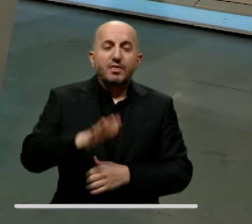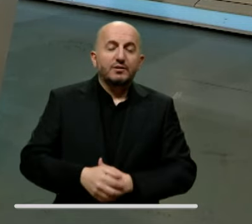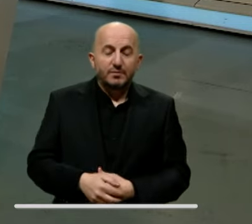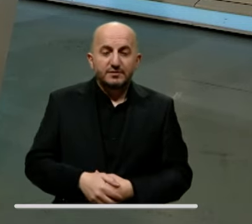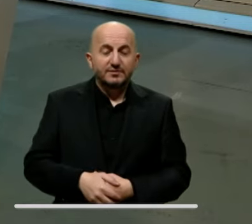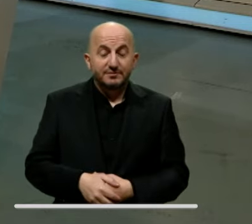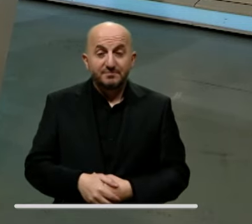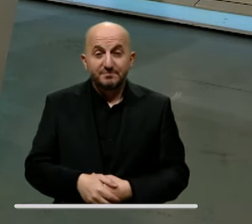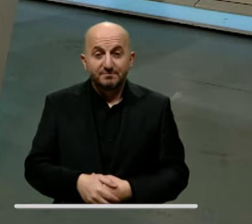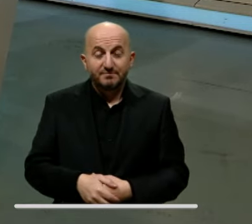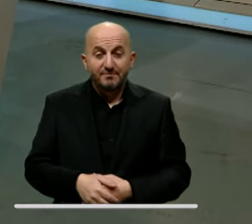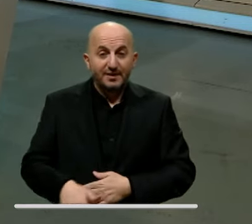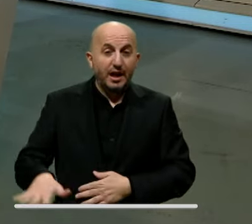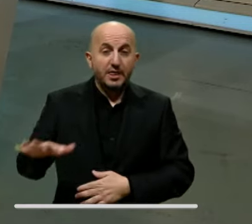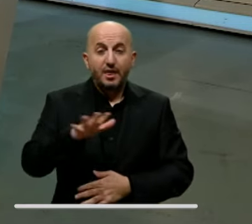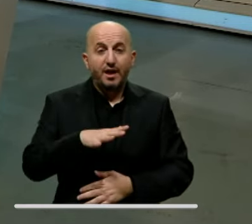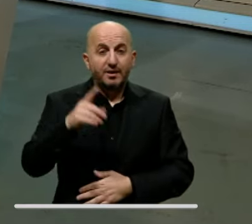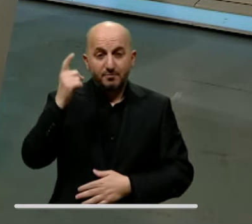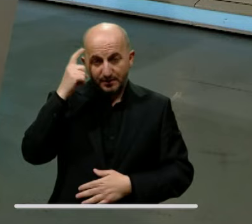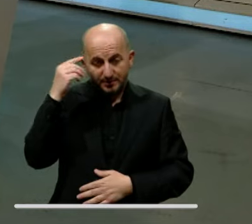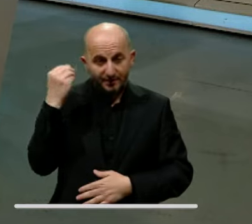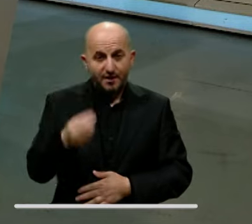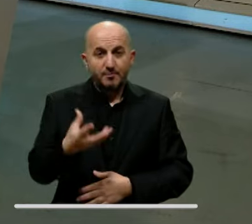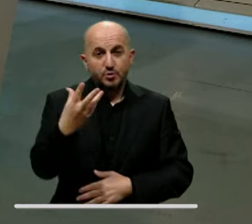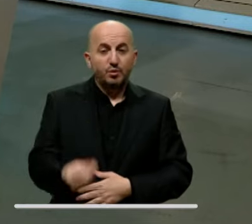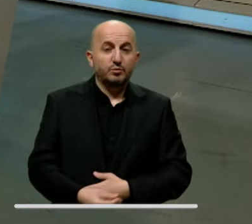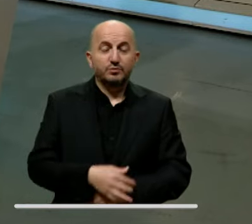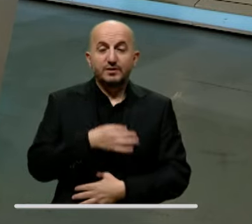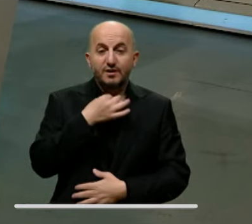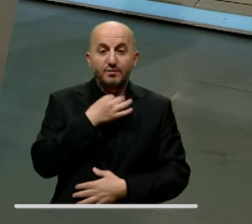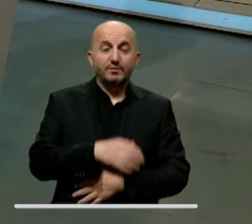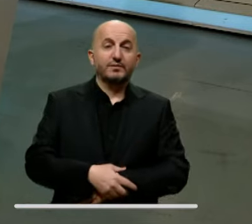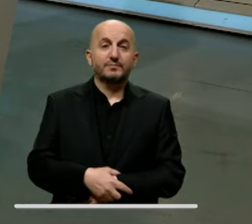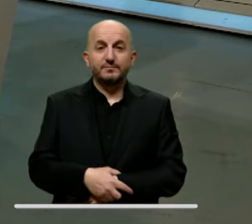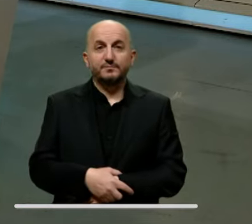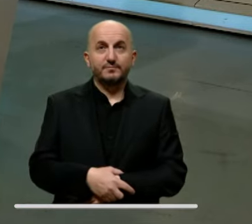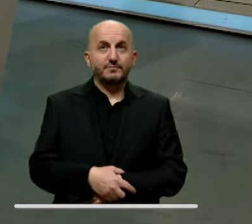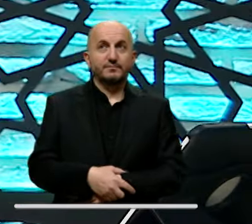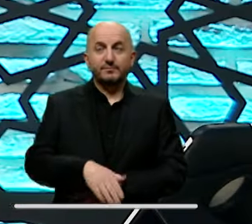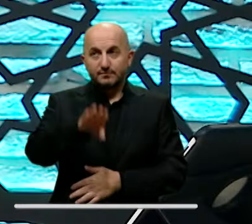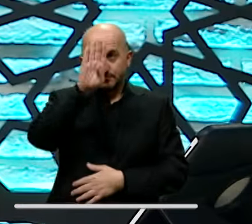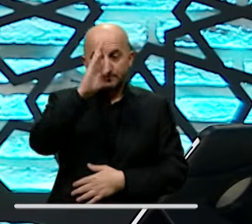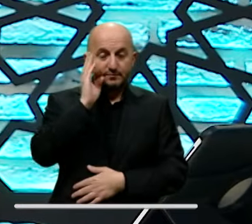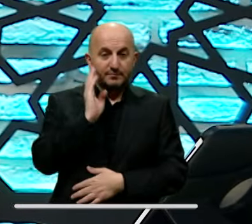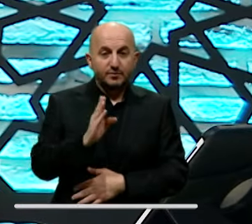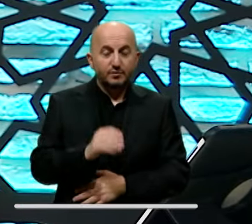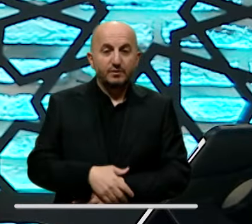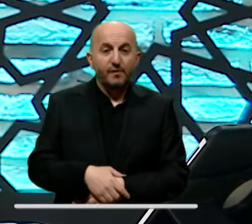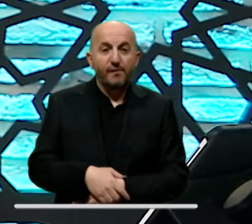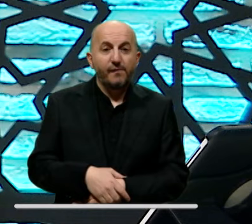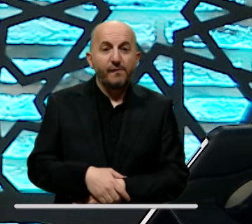hocamla Alak genel bir bilgi verdiniz Ee vermiş olduk Peki Teşekkürler Eee İstanbul'a gidiyoruz Arslan Bey telefon